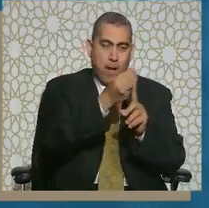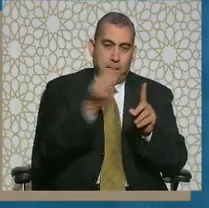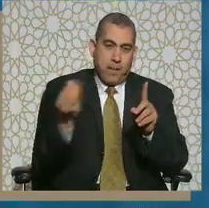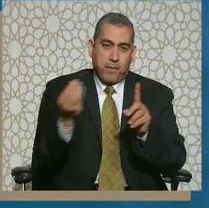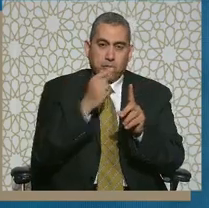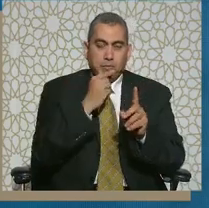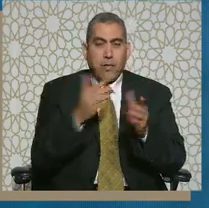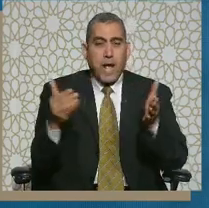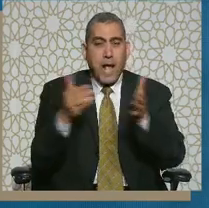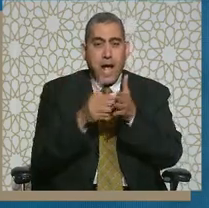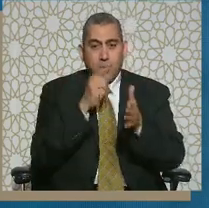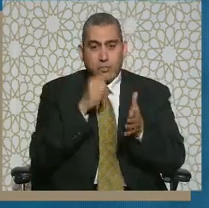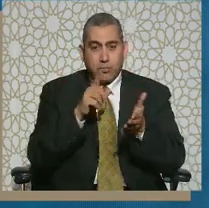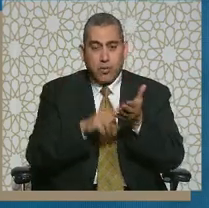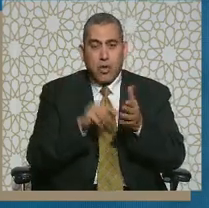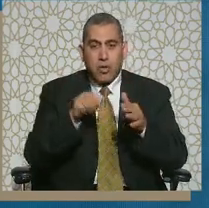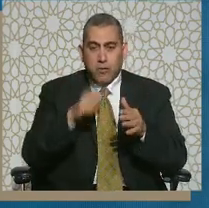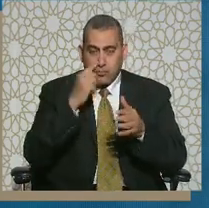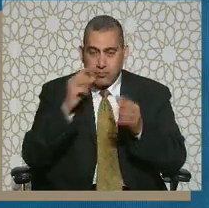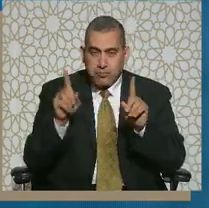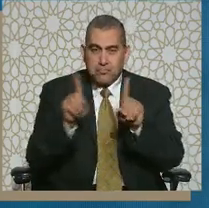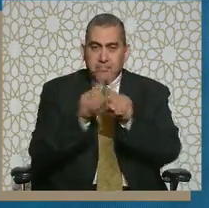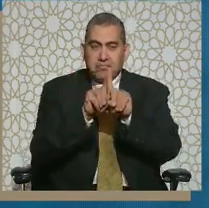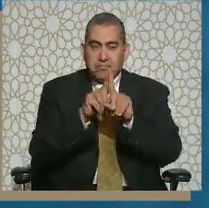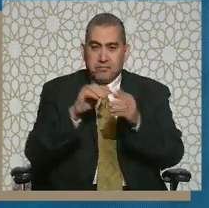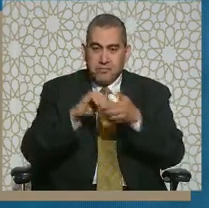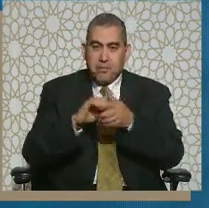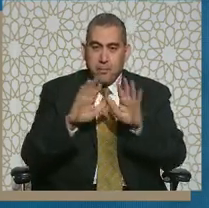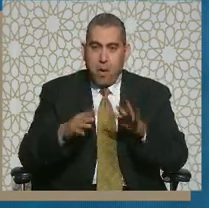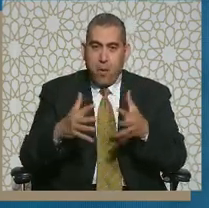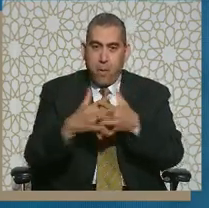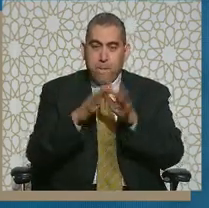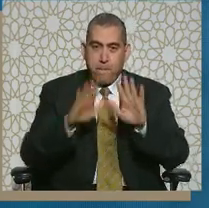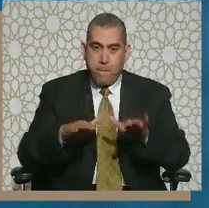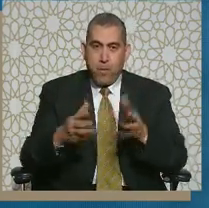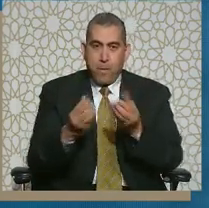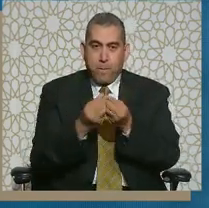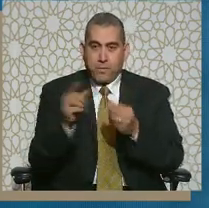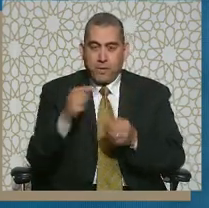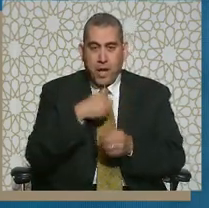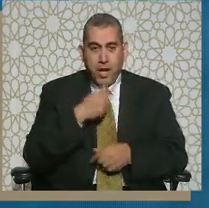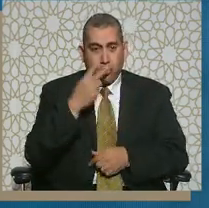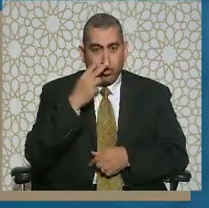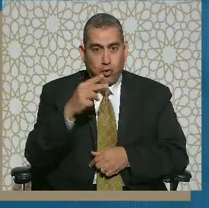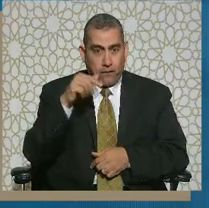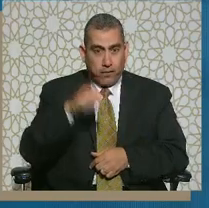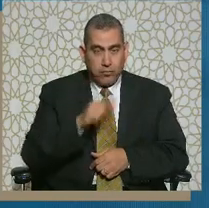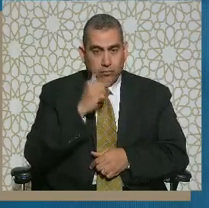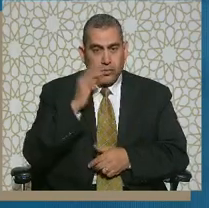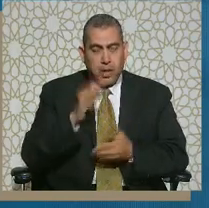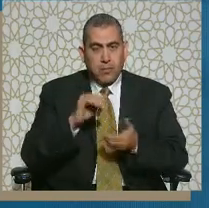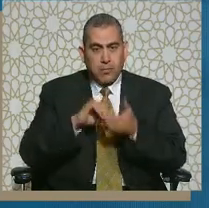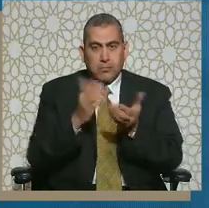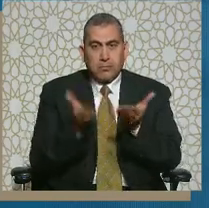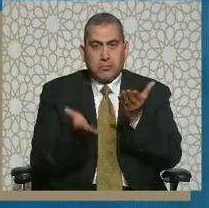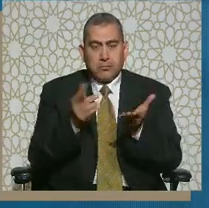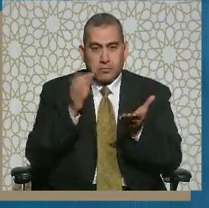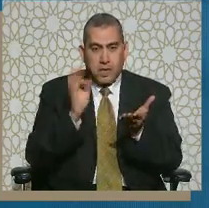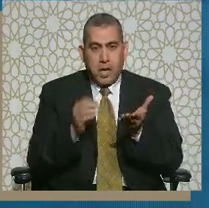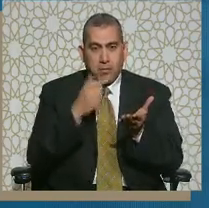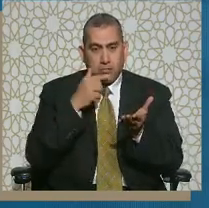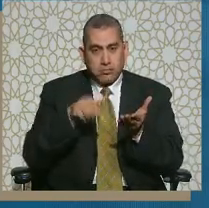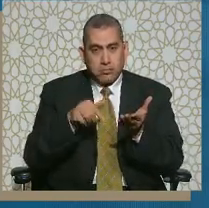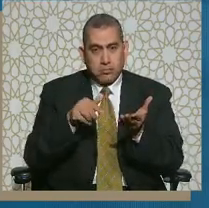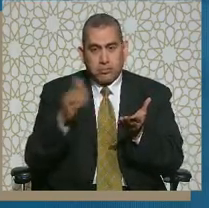الخلاصه ان يفضل الانس ده موجود بينكم فانا شايف ان احنا نعمل التوازن ده ان هم